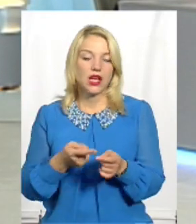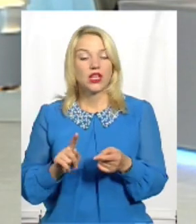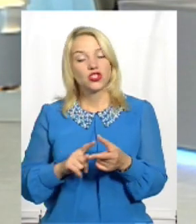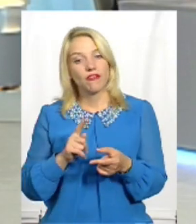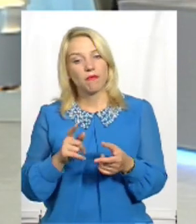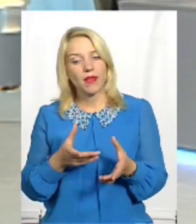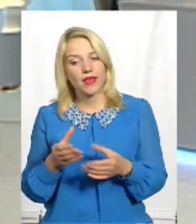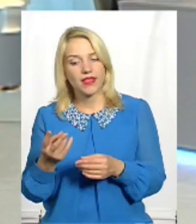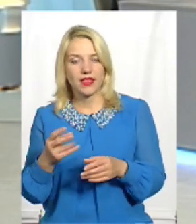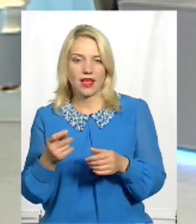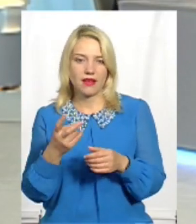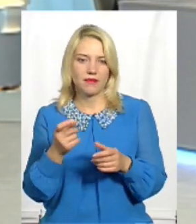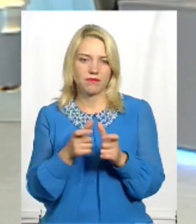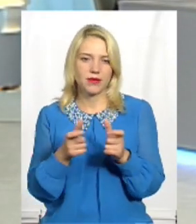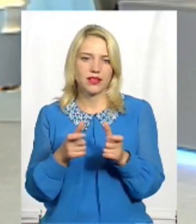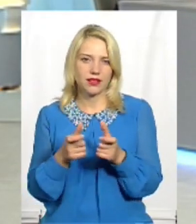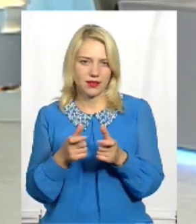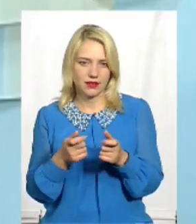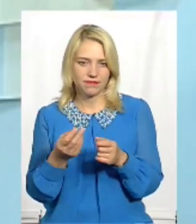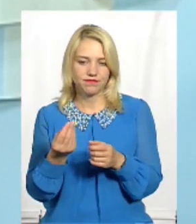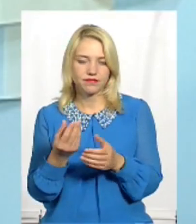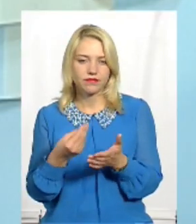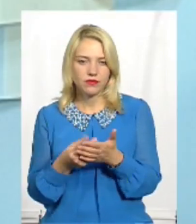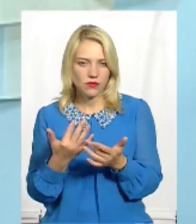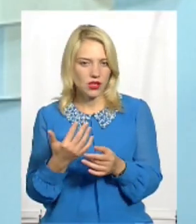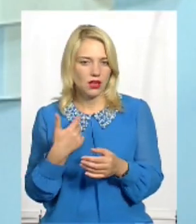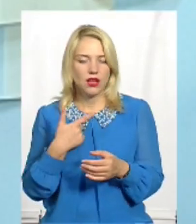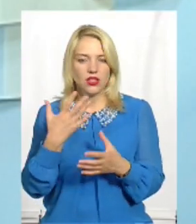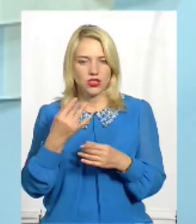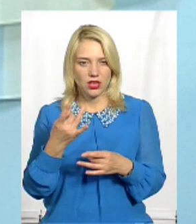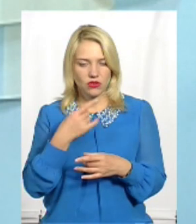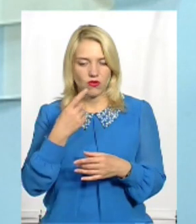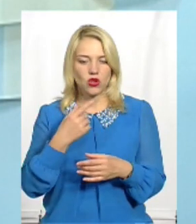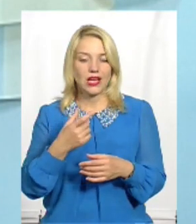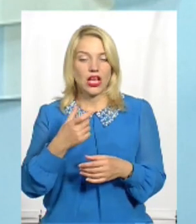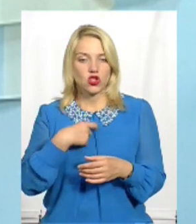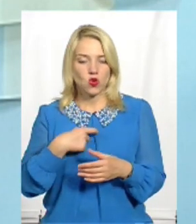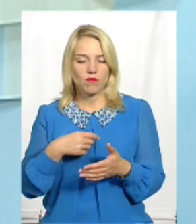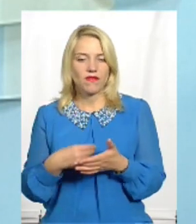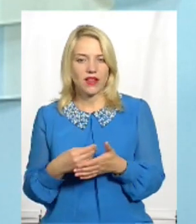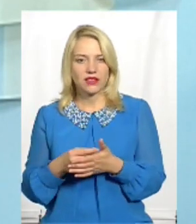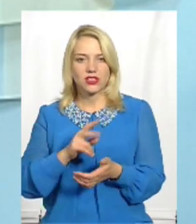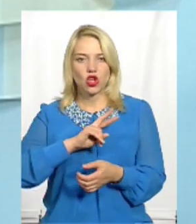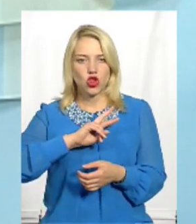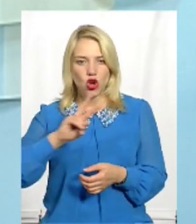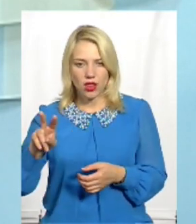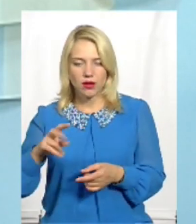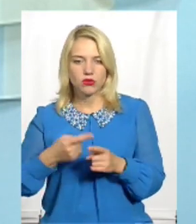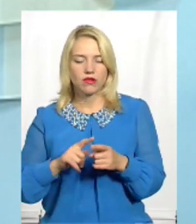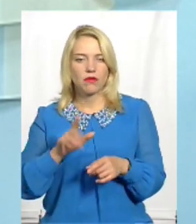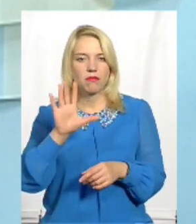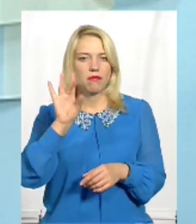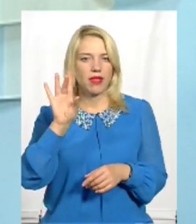вартість проїзду? Ну, я ще раз кажу, що на сьогоднішній день собівартість однієї поїздки тролейбусом складає